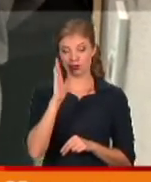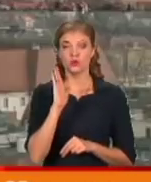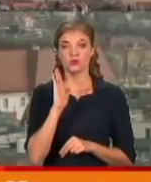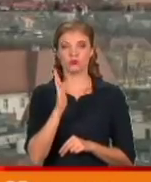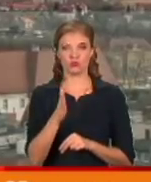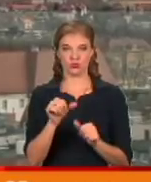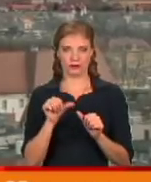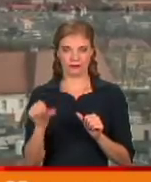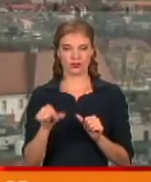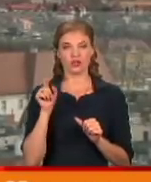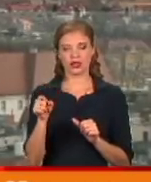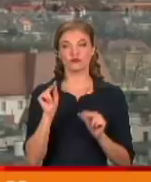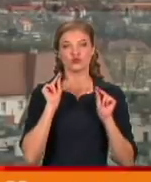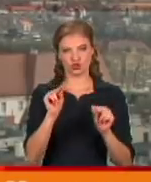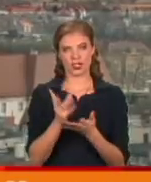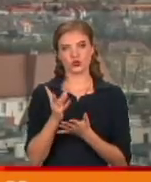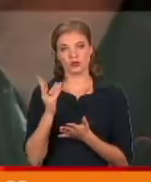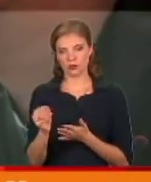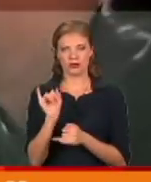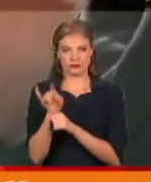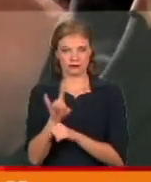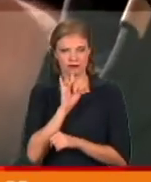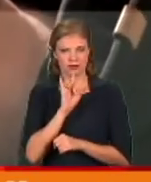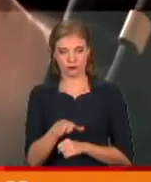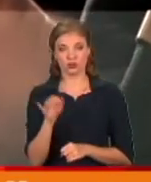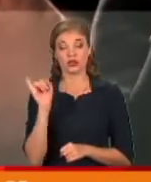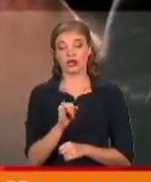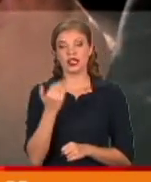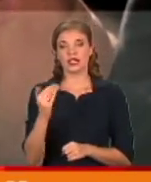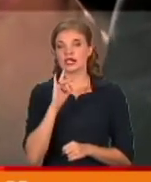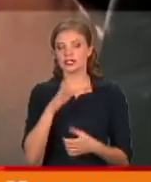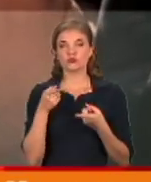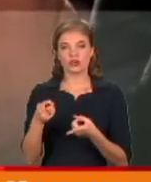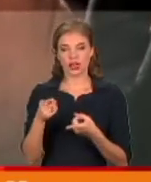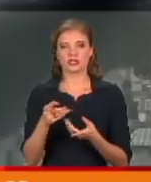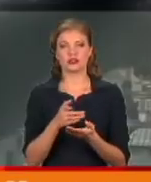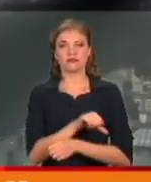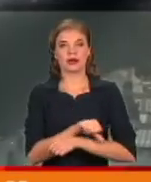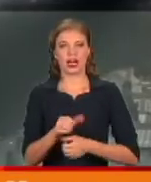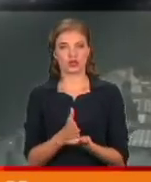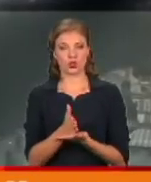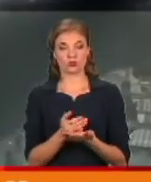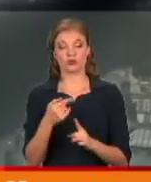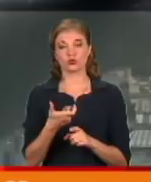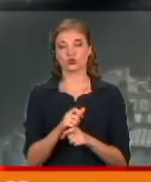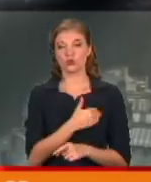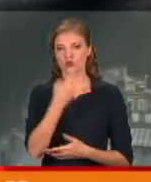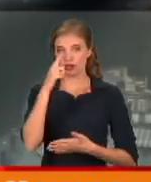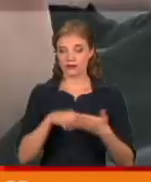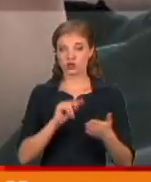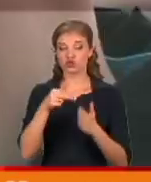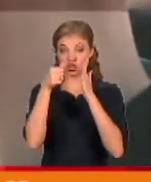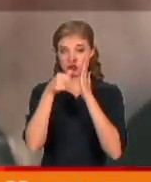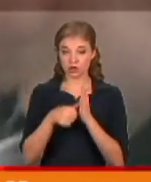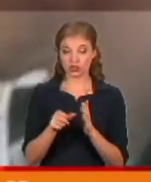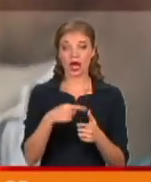будуть винятком. І їм чесно заплатять, і їх не кинуть на призволяще, і їх не лякатимуть міграційною службою. А ще дуже хочеться вірити, і за